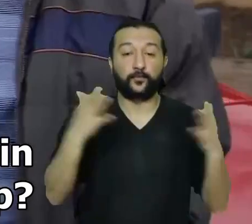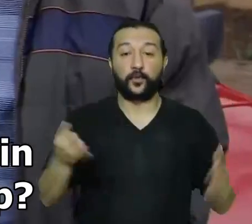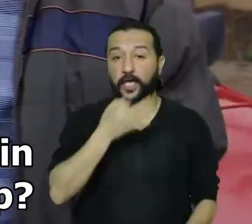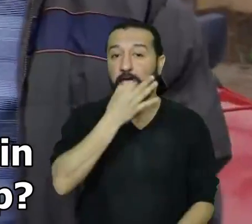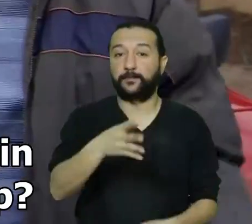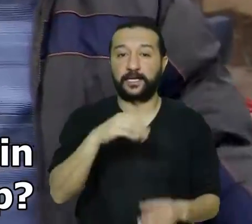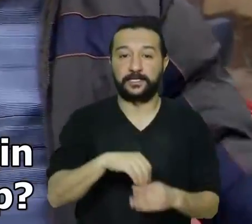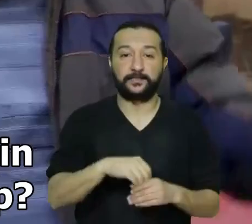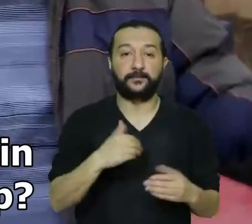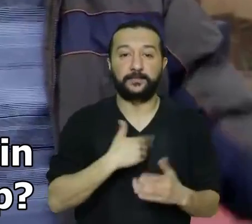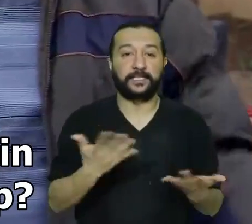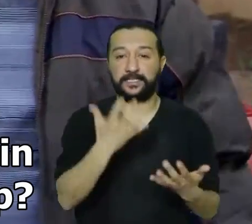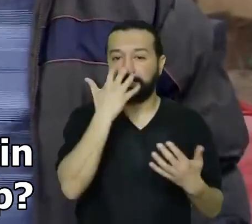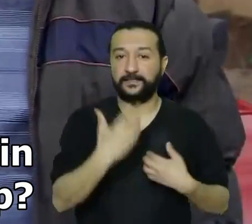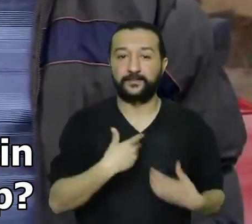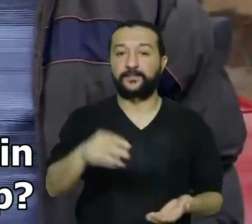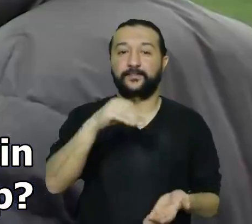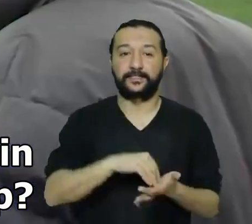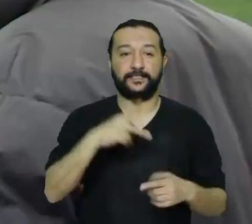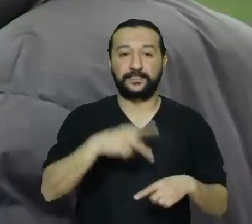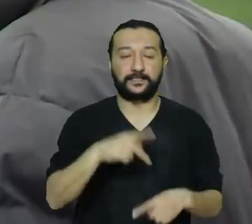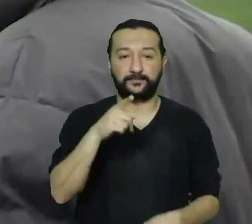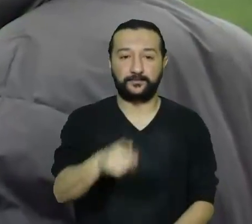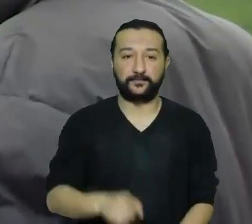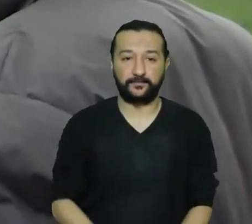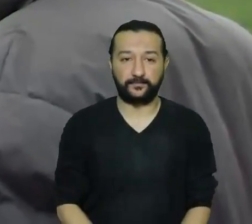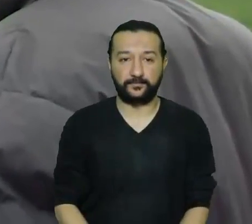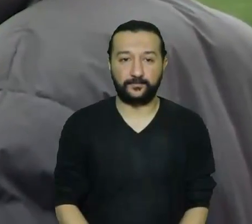haber için bana neler vereceksin Zarp?